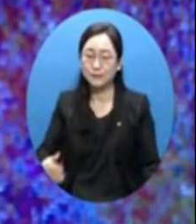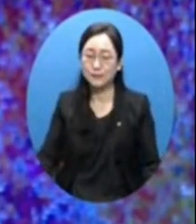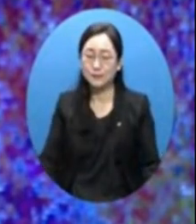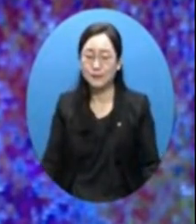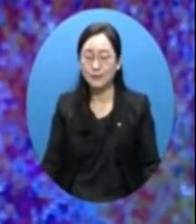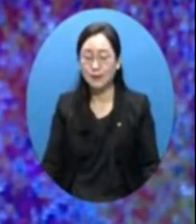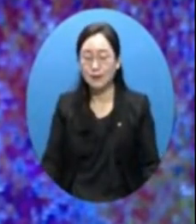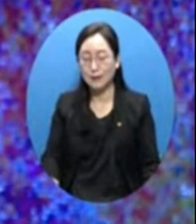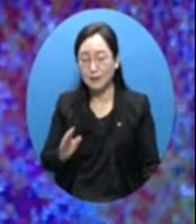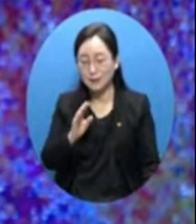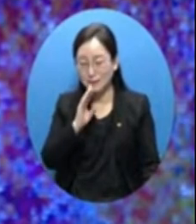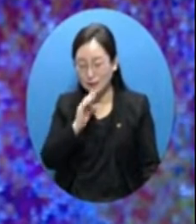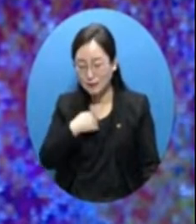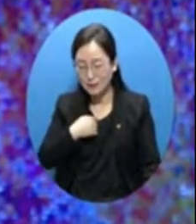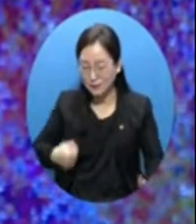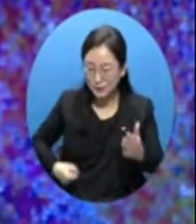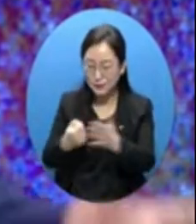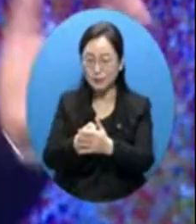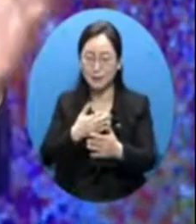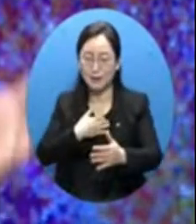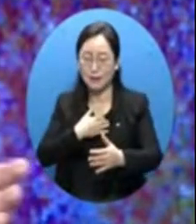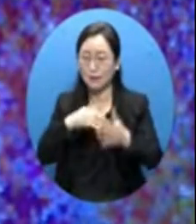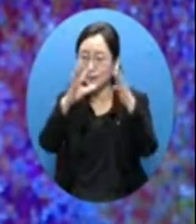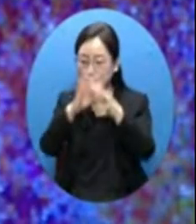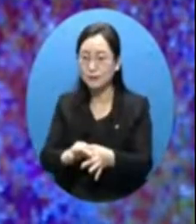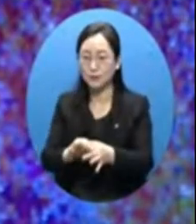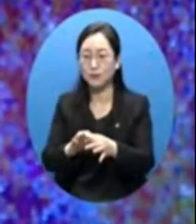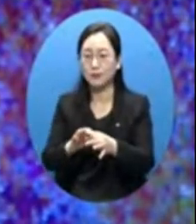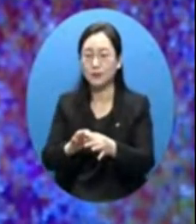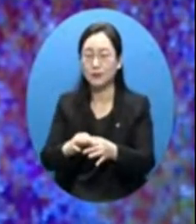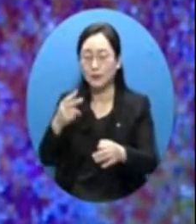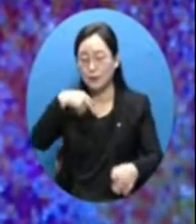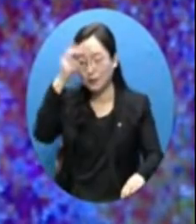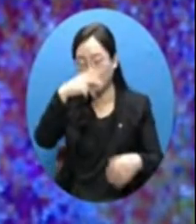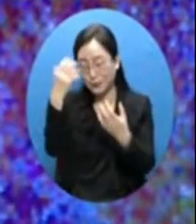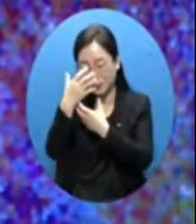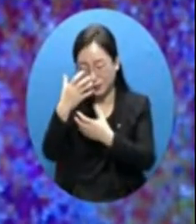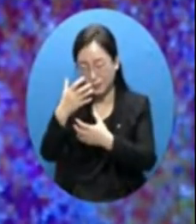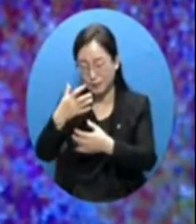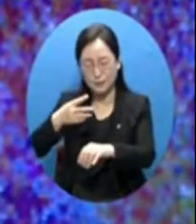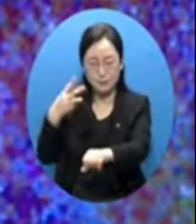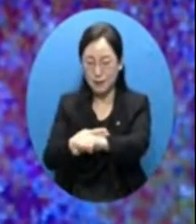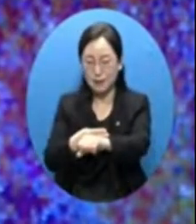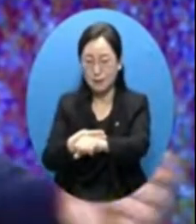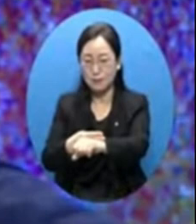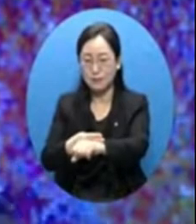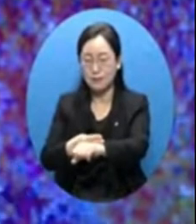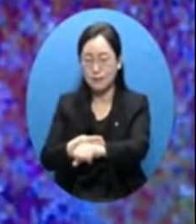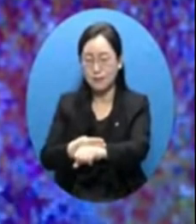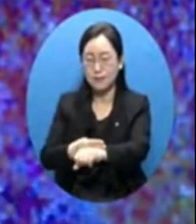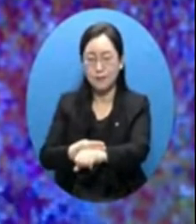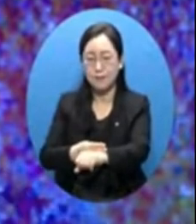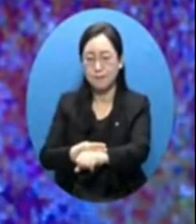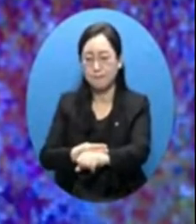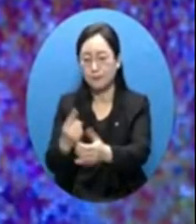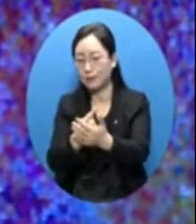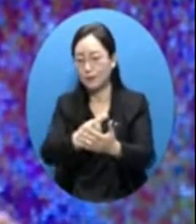순간 그 자리에서 결심했습니다. 내가 더 이상 이 술에 빠져 지내지 않겠다. 그럼 과감히 숫자를 박차고